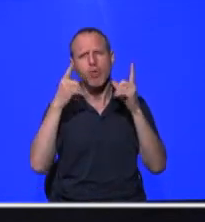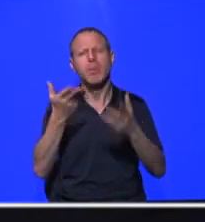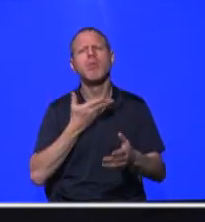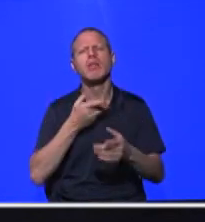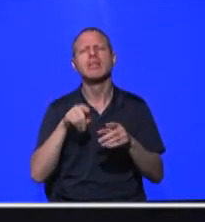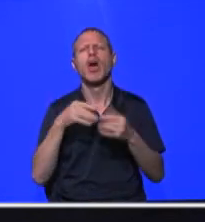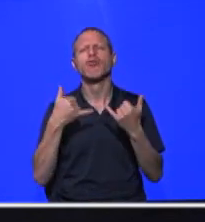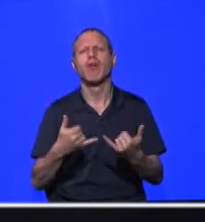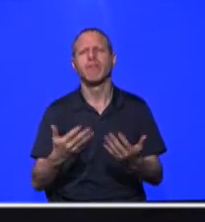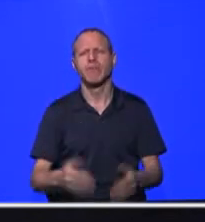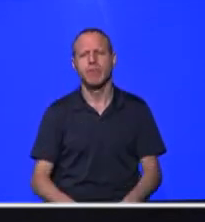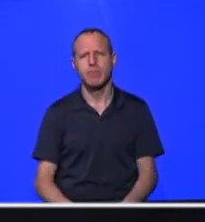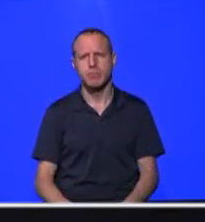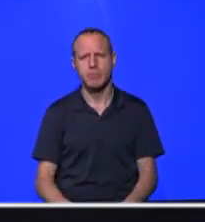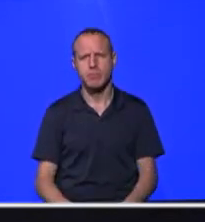עכשיו?